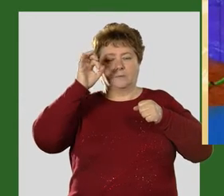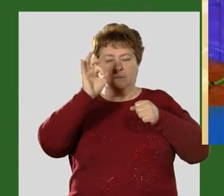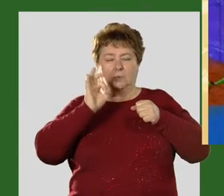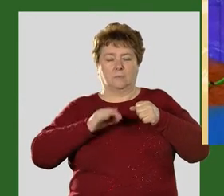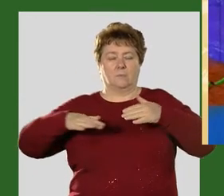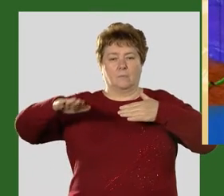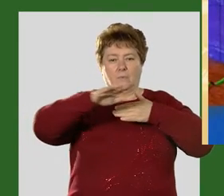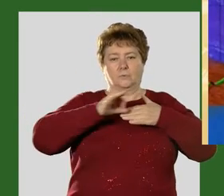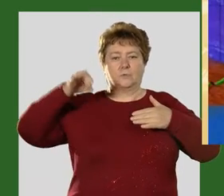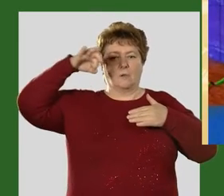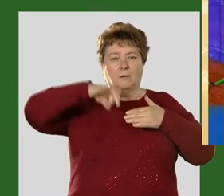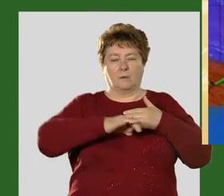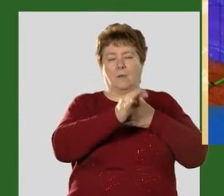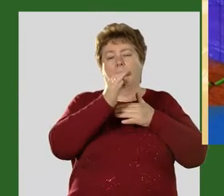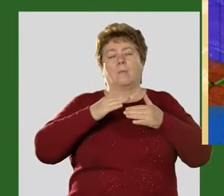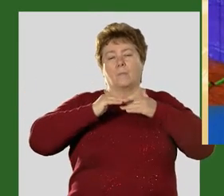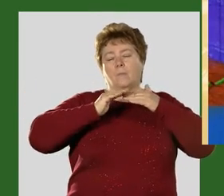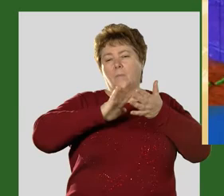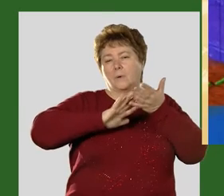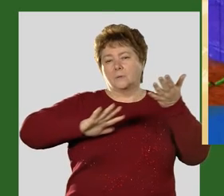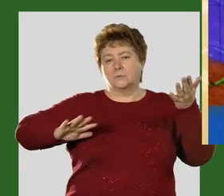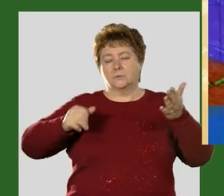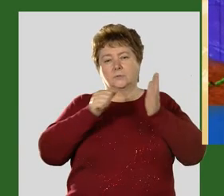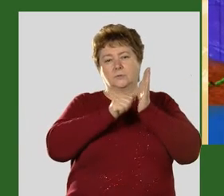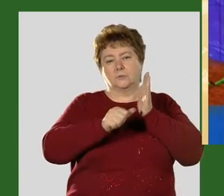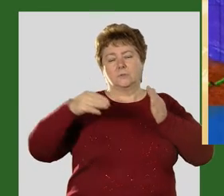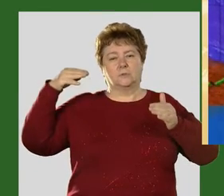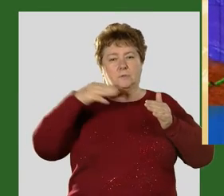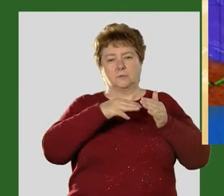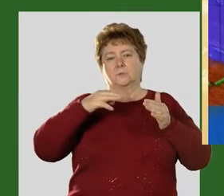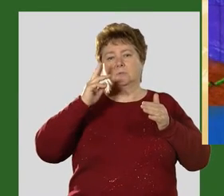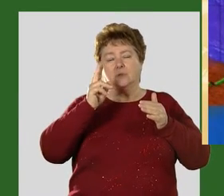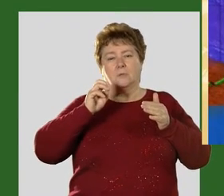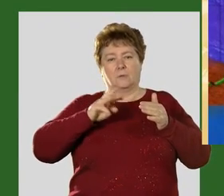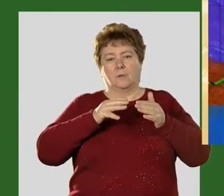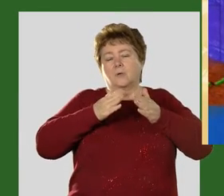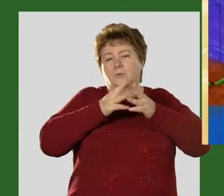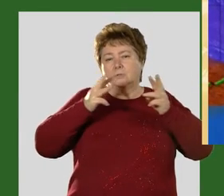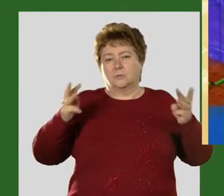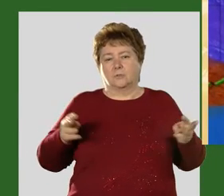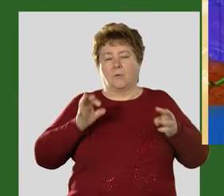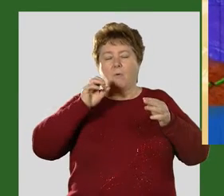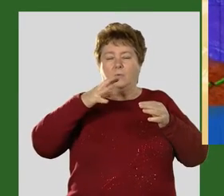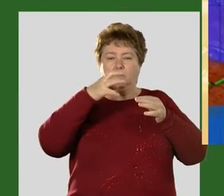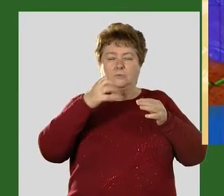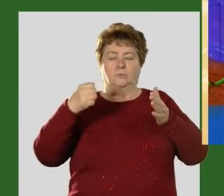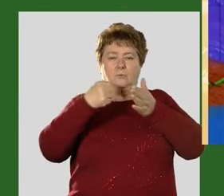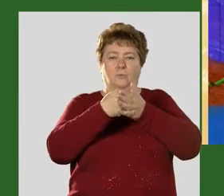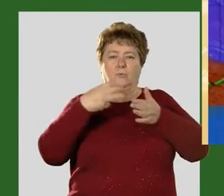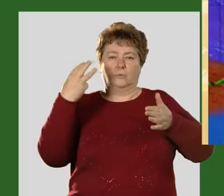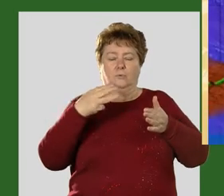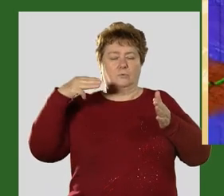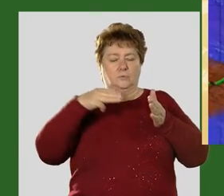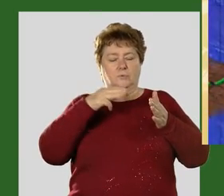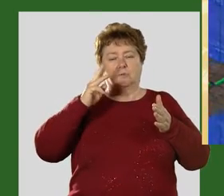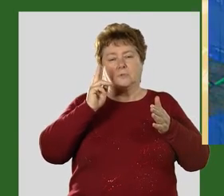15% площади океанов. Их протяженность около 60 тысяч километров, а ширина от 500 до